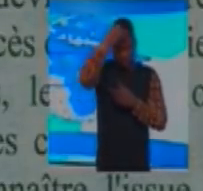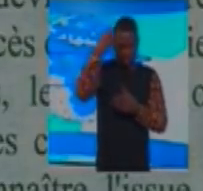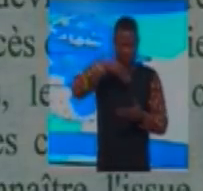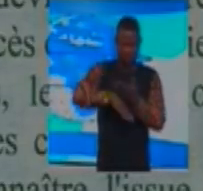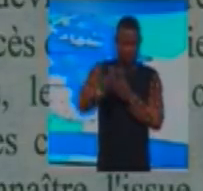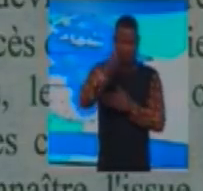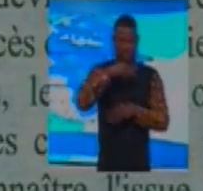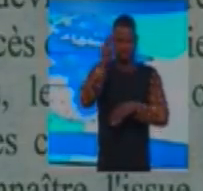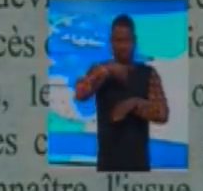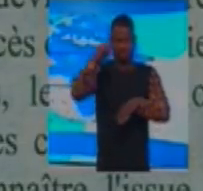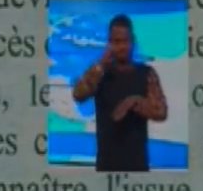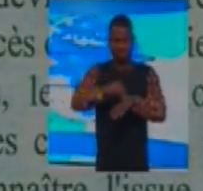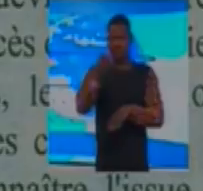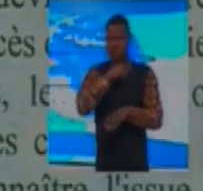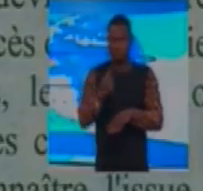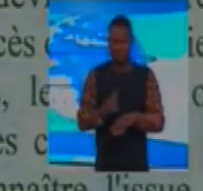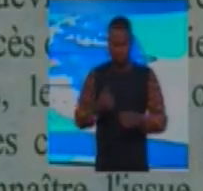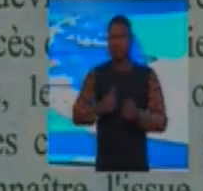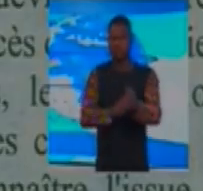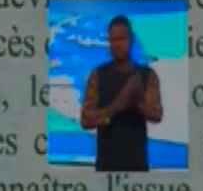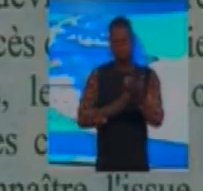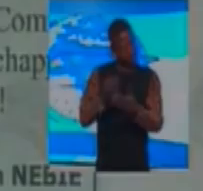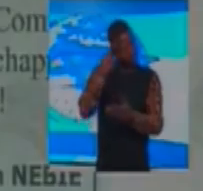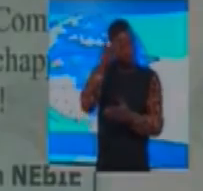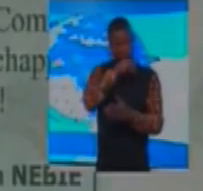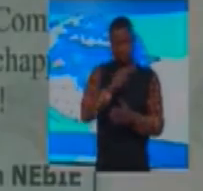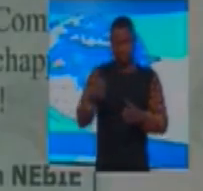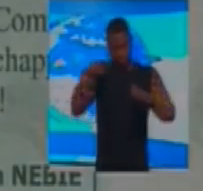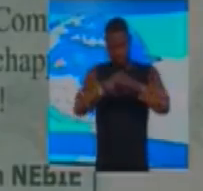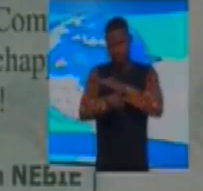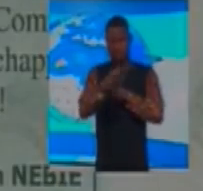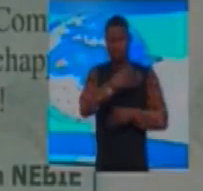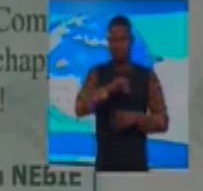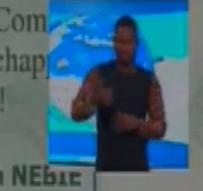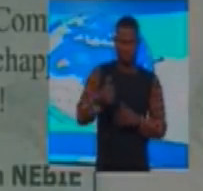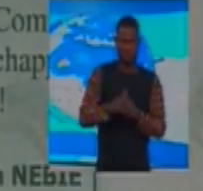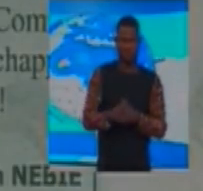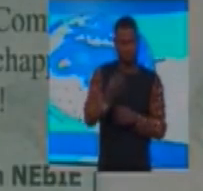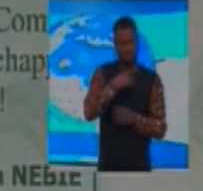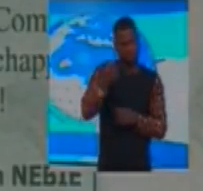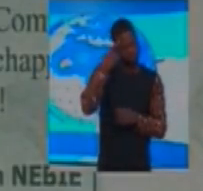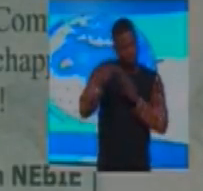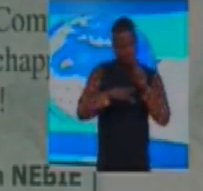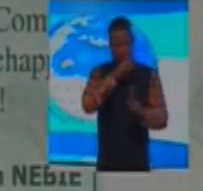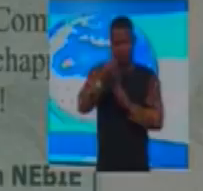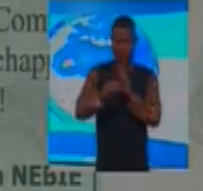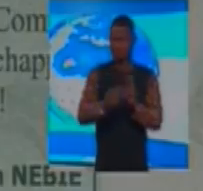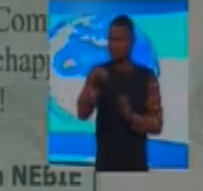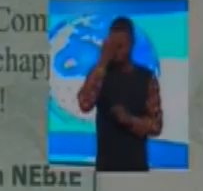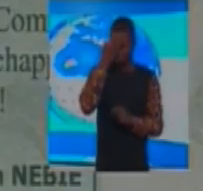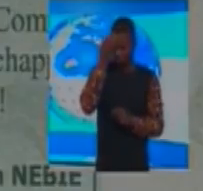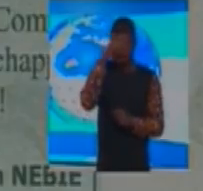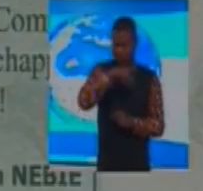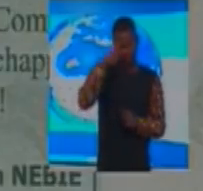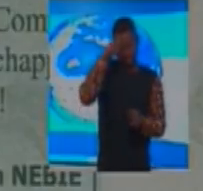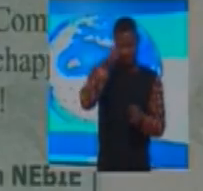Tombouctou, poursuivi pour crimes de guerre et crimes contre l'humanité. Selon Sidoya, les habitants de Tombouctou qui se souviennent de ces horreurs